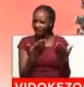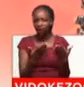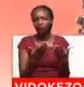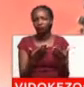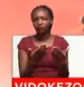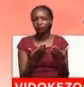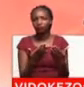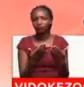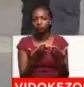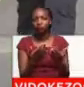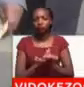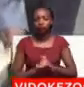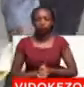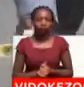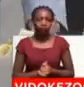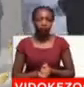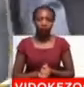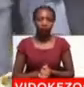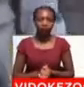uongo.